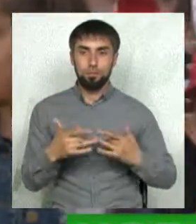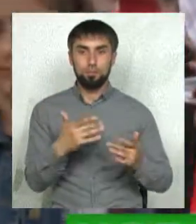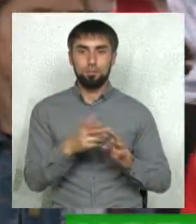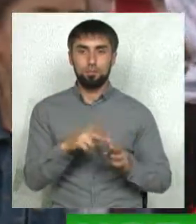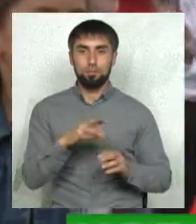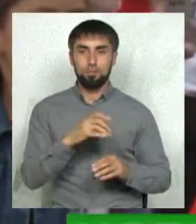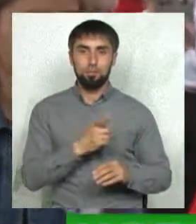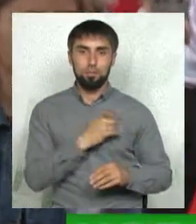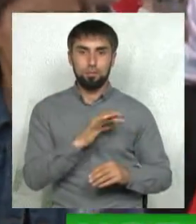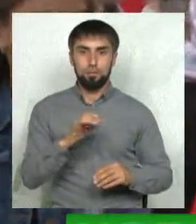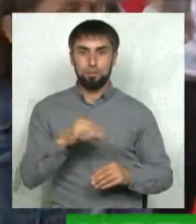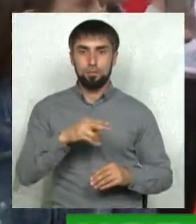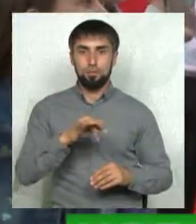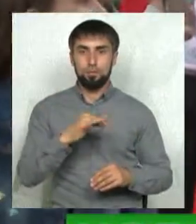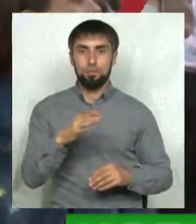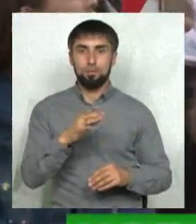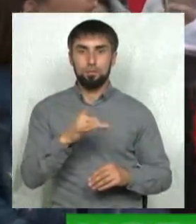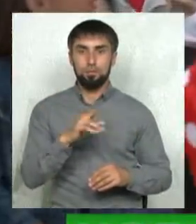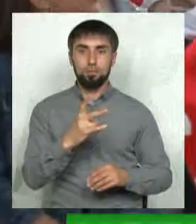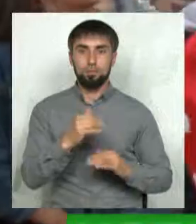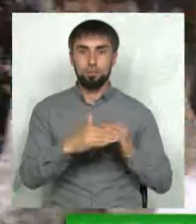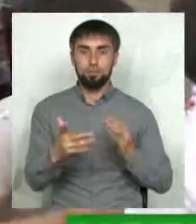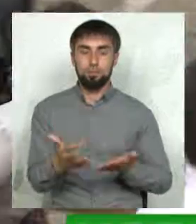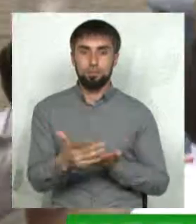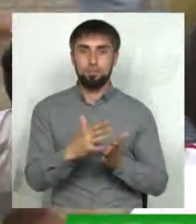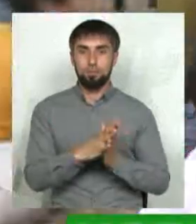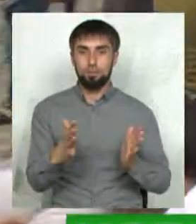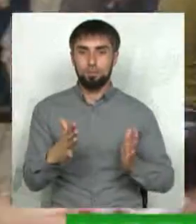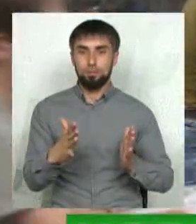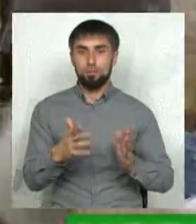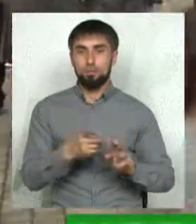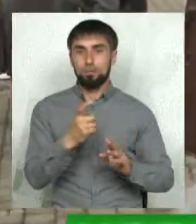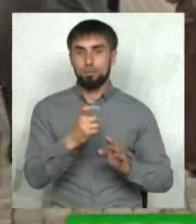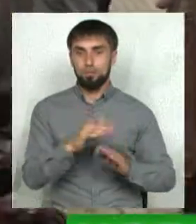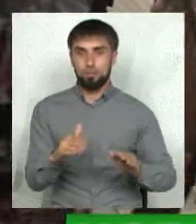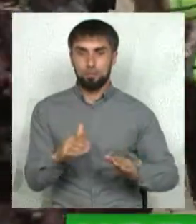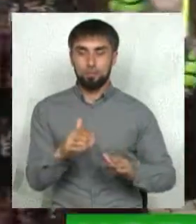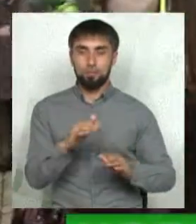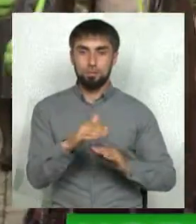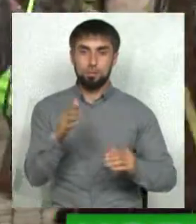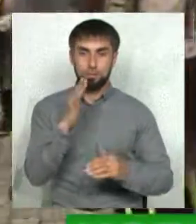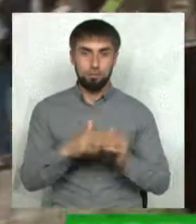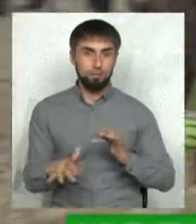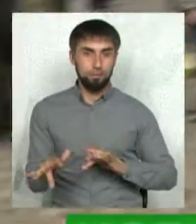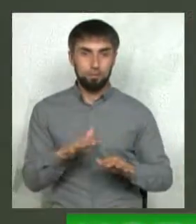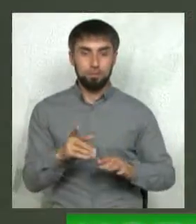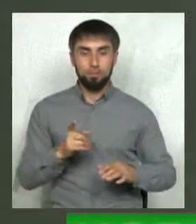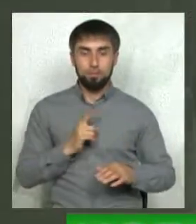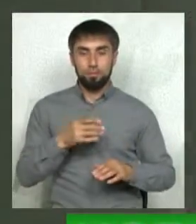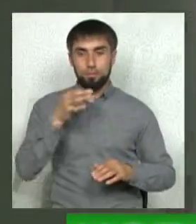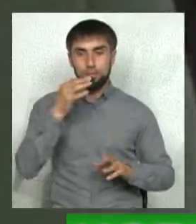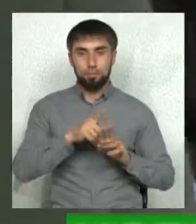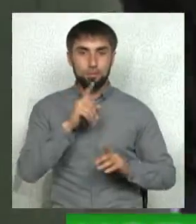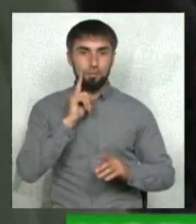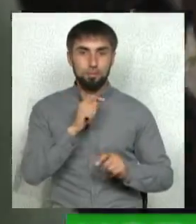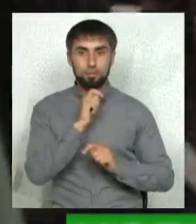по слаймам и пиратскую вечеринку. На площади собрались более сотни детей. Ребят по окончании мероприятия ждали сладкие